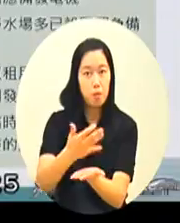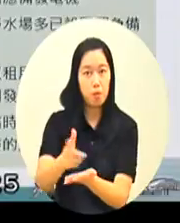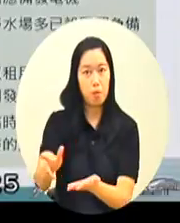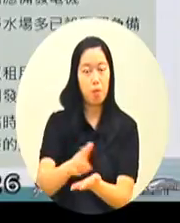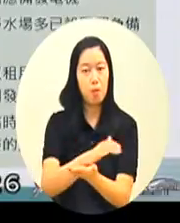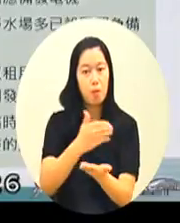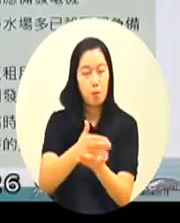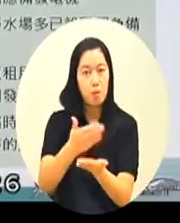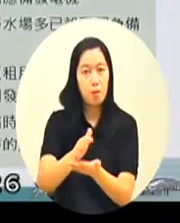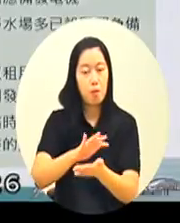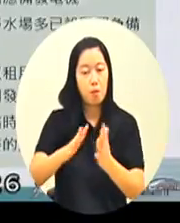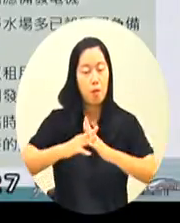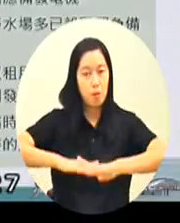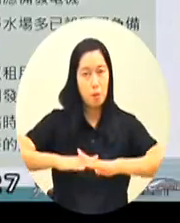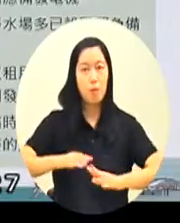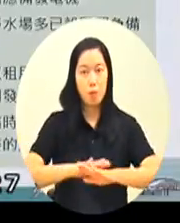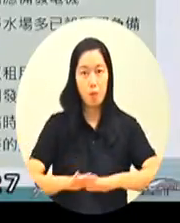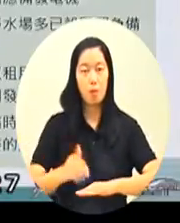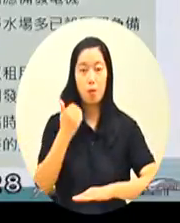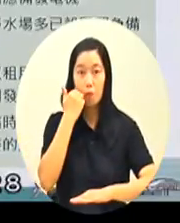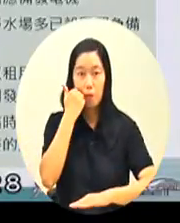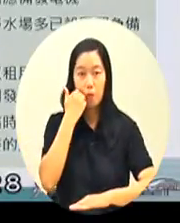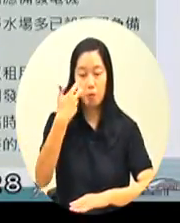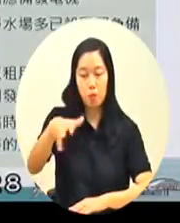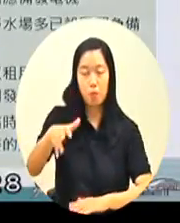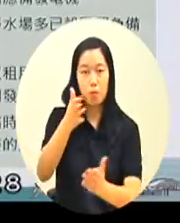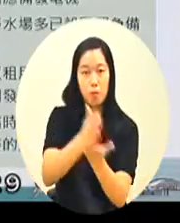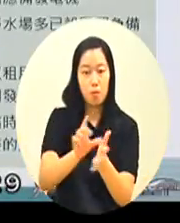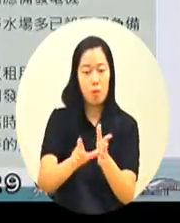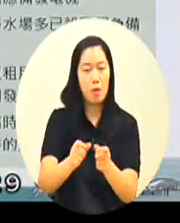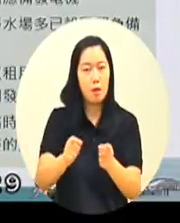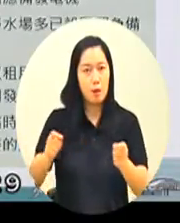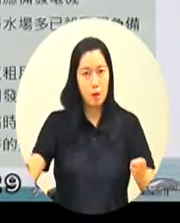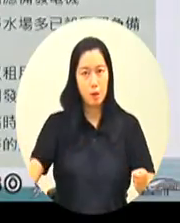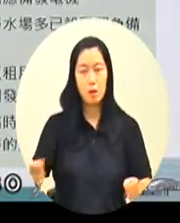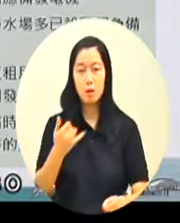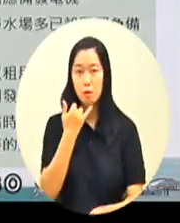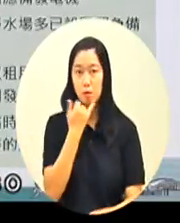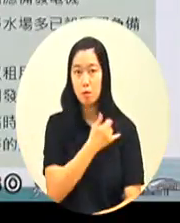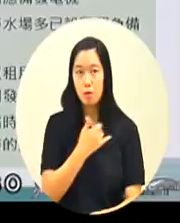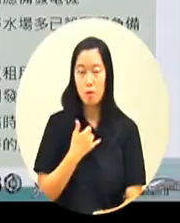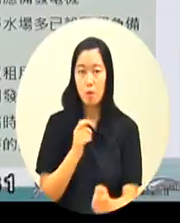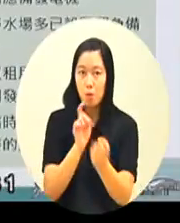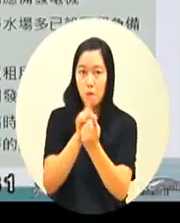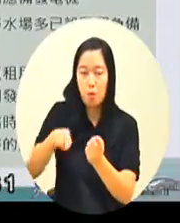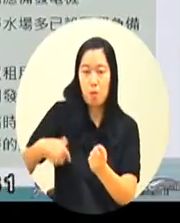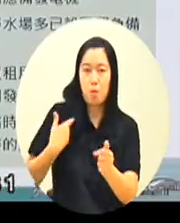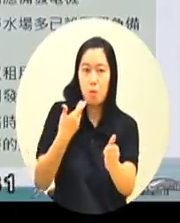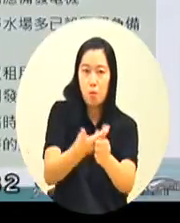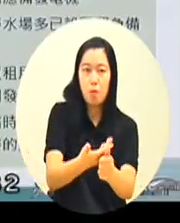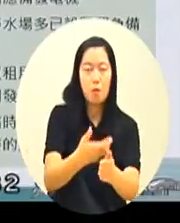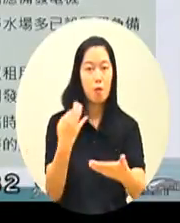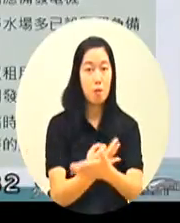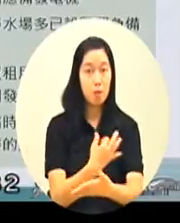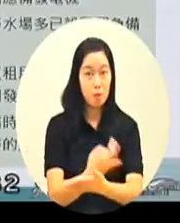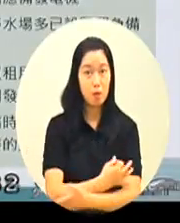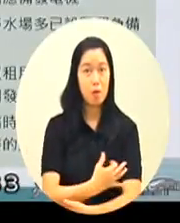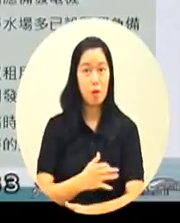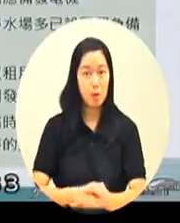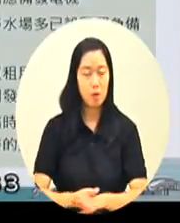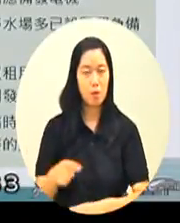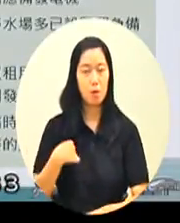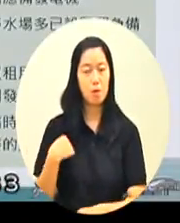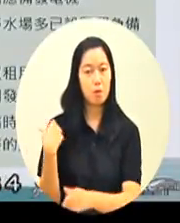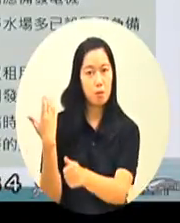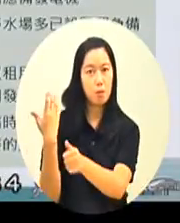部分如果停水的时间稍长，多多少少都会遇到那个给水的不足的问题，所以我们都已经